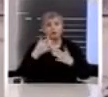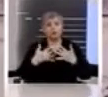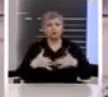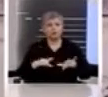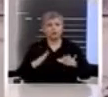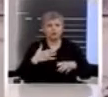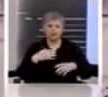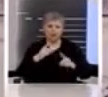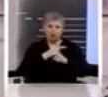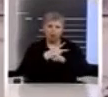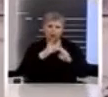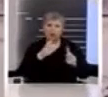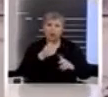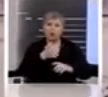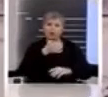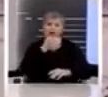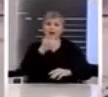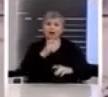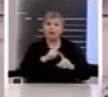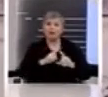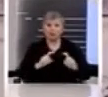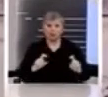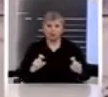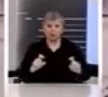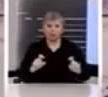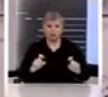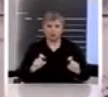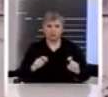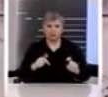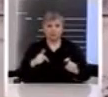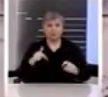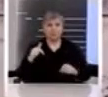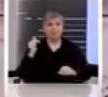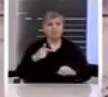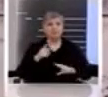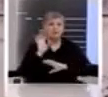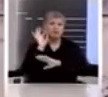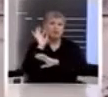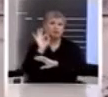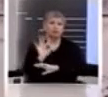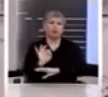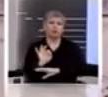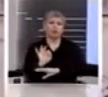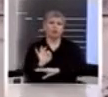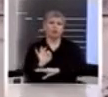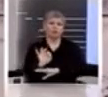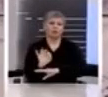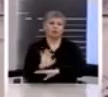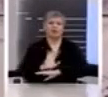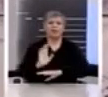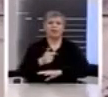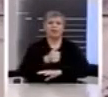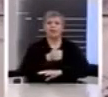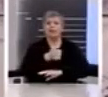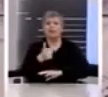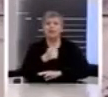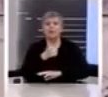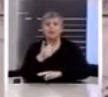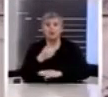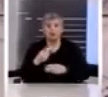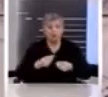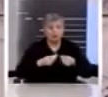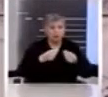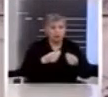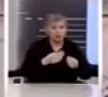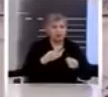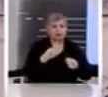σαφής. Δείχνει ότι εξ αρχής αυτός ήταν ο στόχος και όχι η μελέτη από 3 ή 5 ανθρώπους που